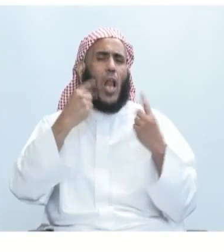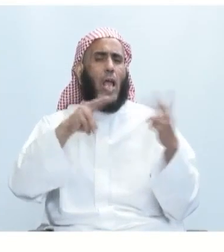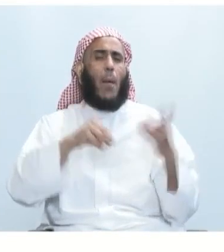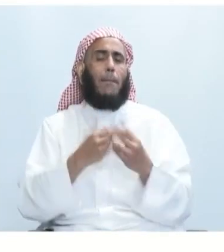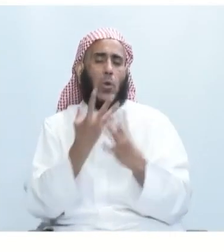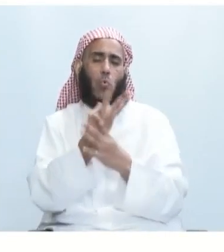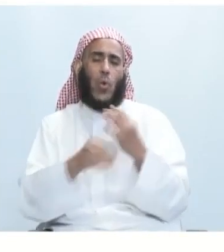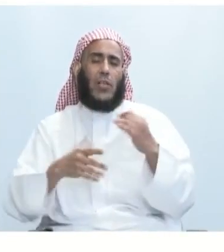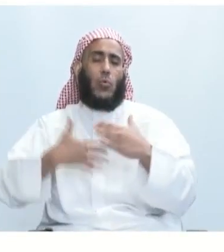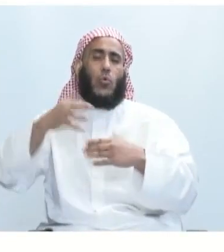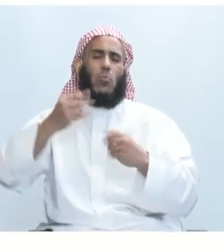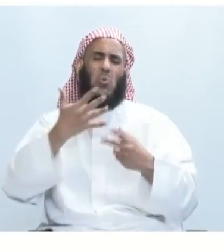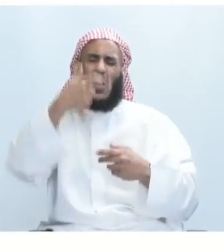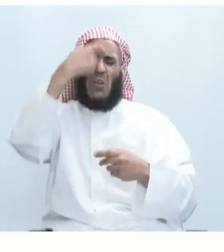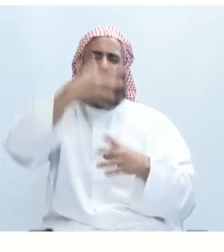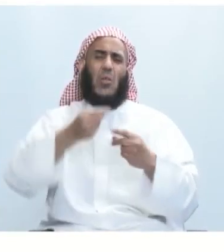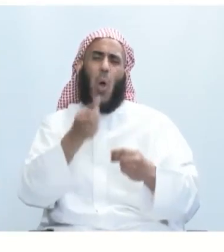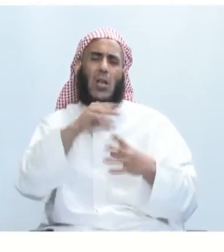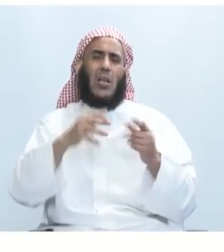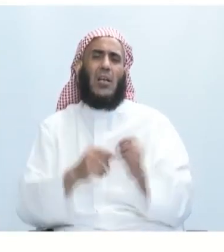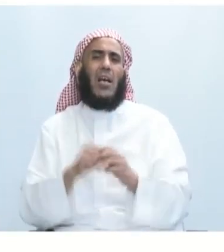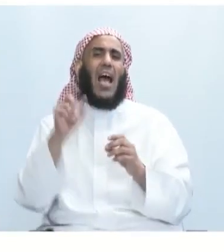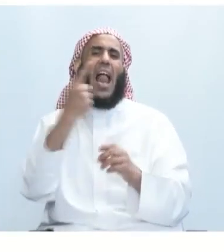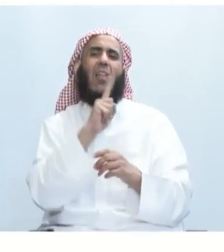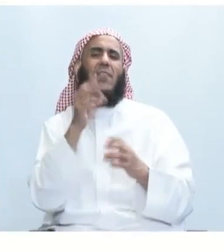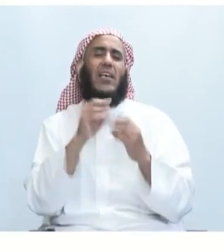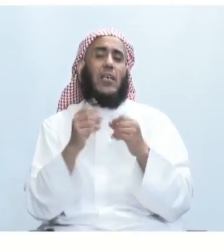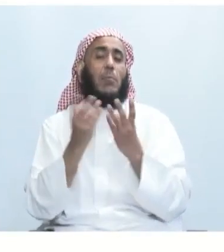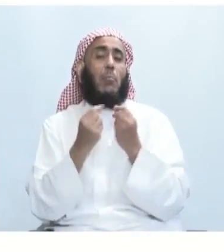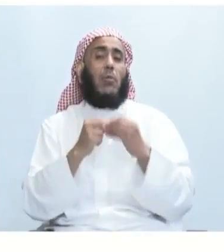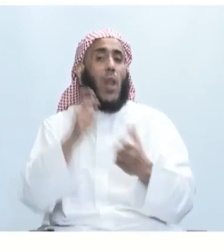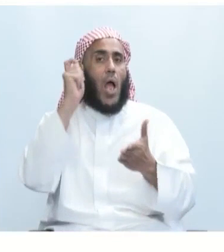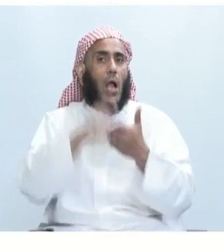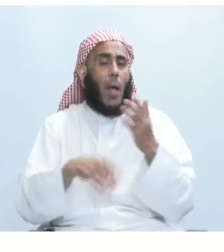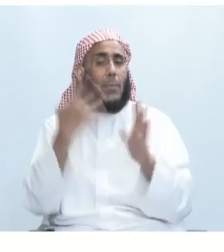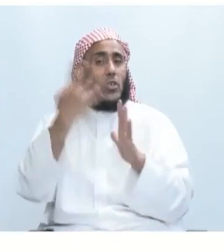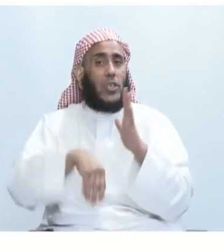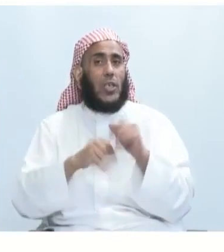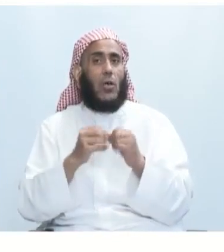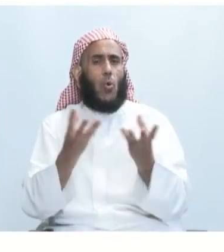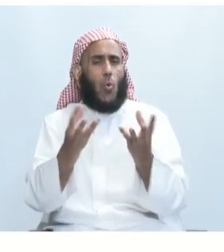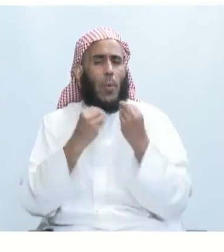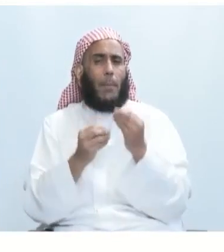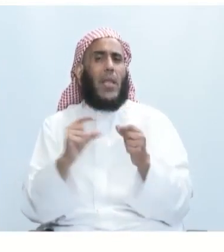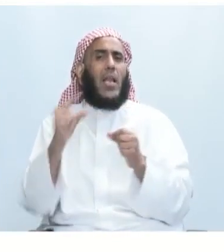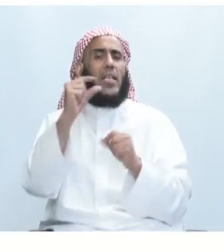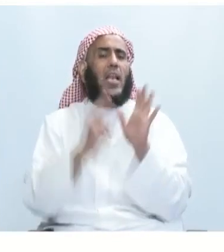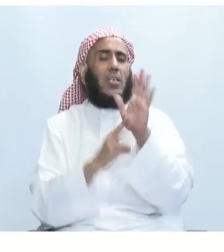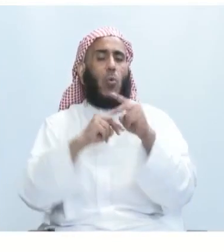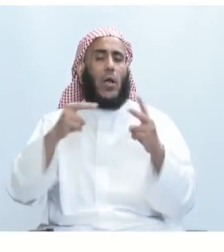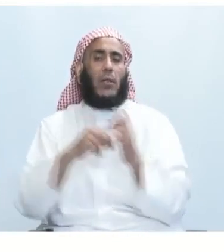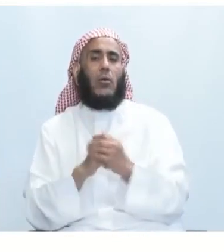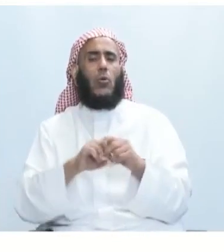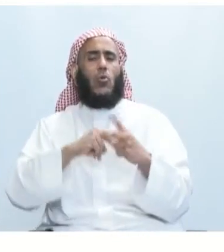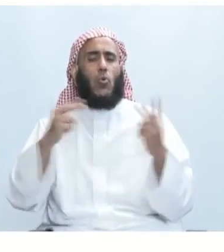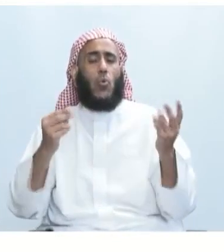ولاده ونمو وزوال ومرض وعلاج الفقه علم يبحث في الاحكام الشرعيه ويستنبط من ادلتها الشرعيه وهكذا